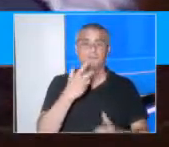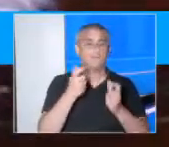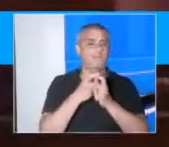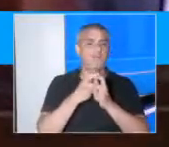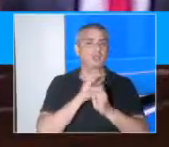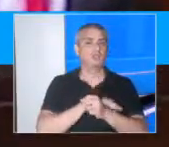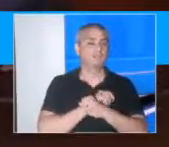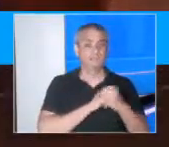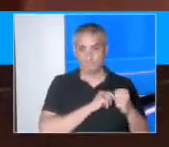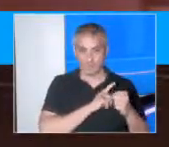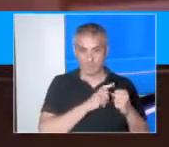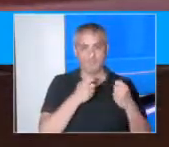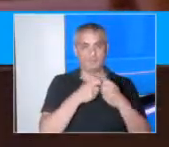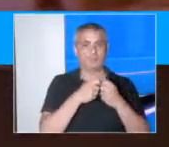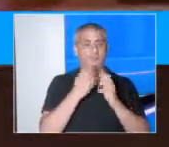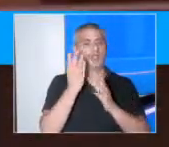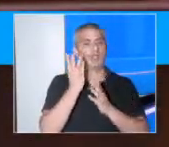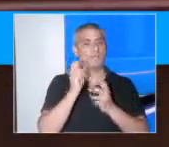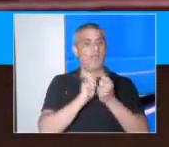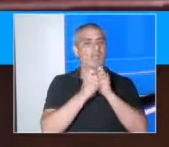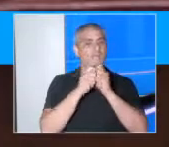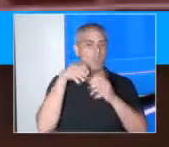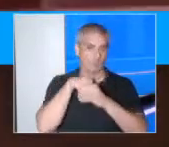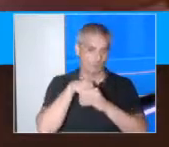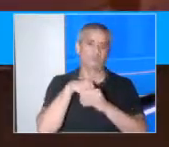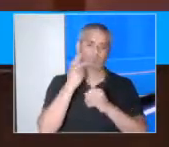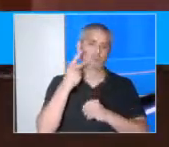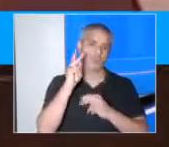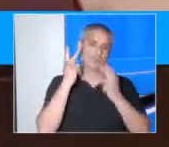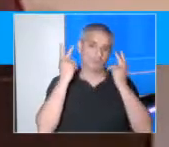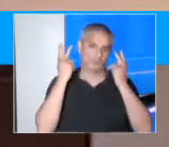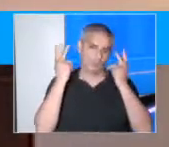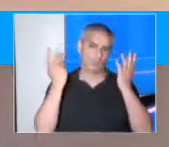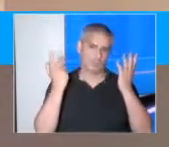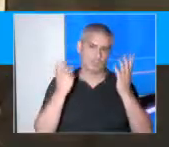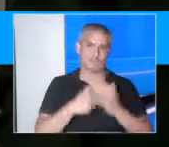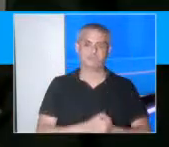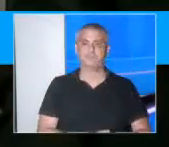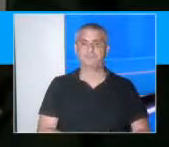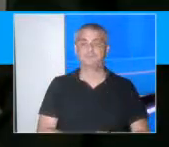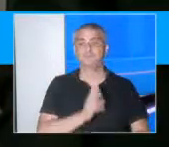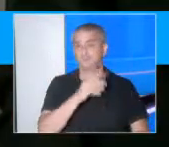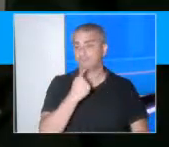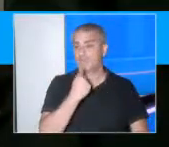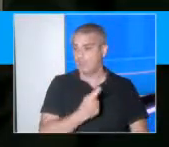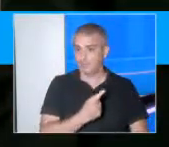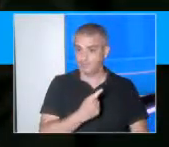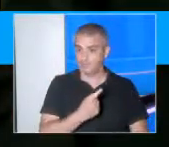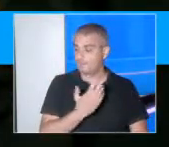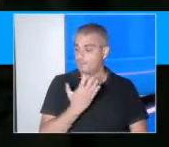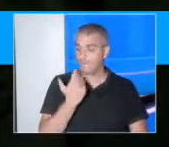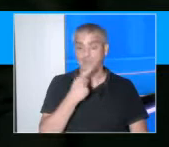מפלגות השמאל בקואליציה בנוגע לחלק מהרפורמות בתוכו הוא הרבה יותר משמעותי מאשר רם. גם צריך להגיד